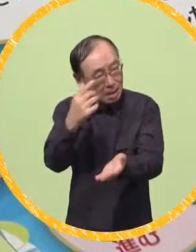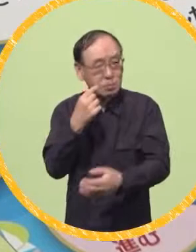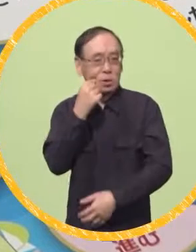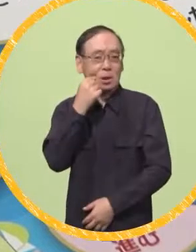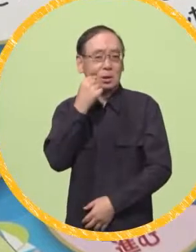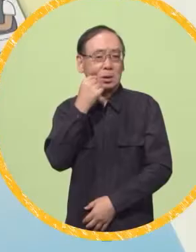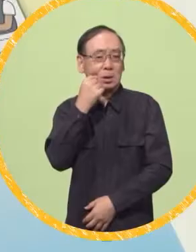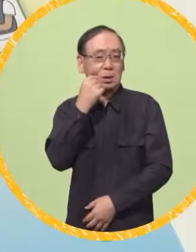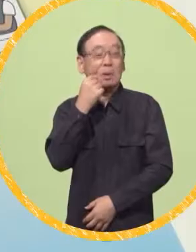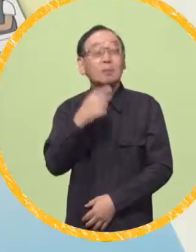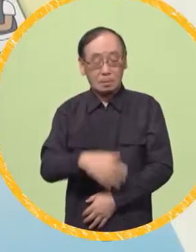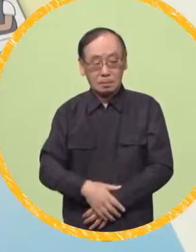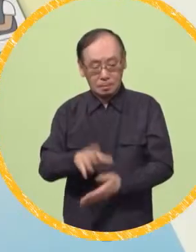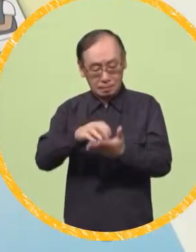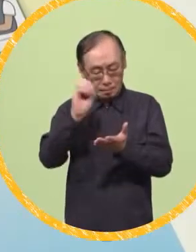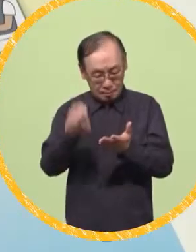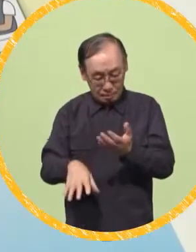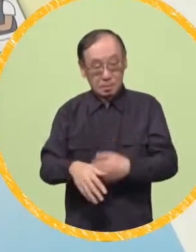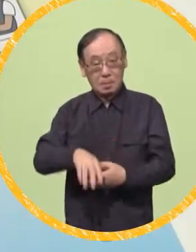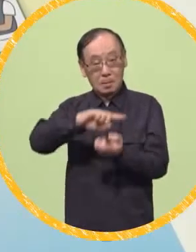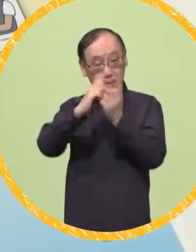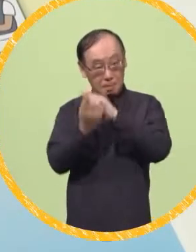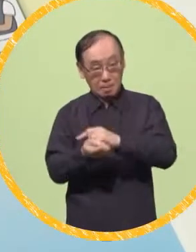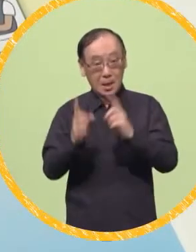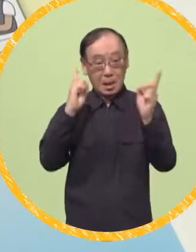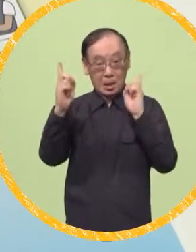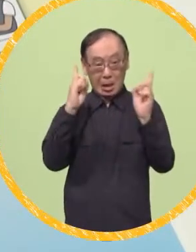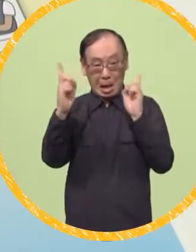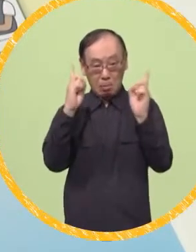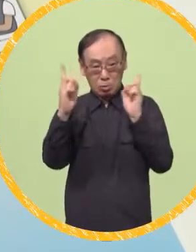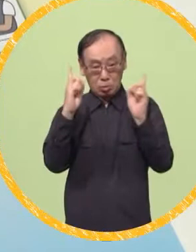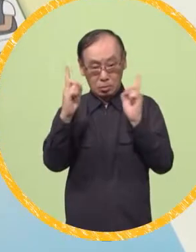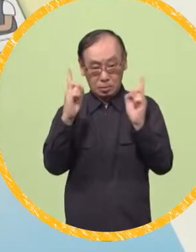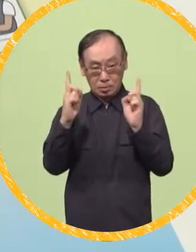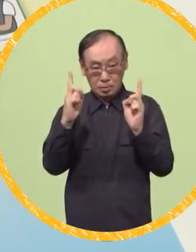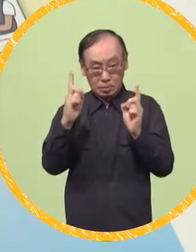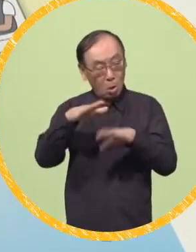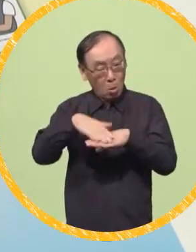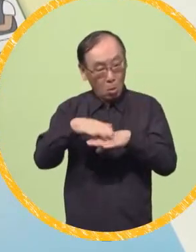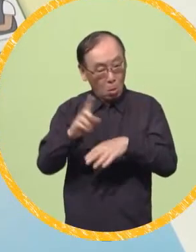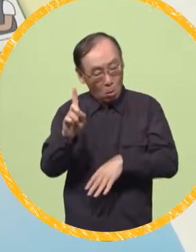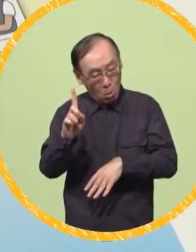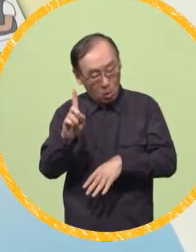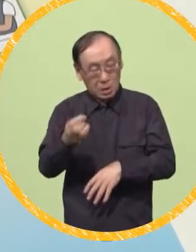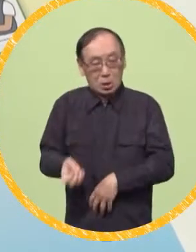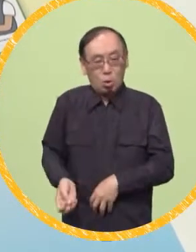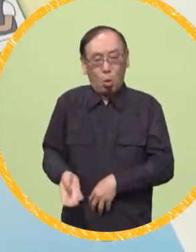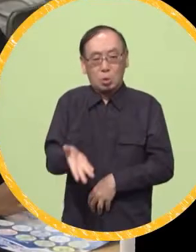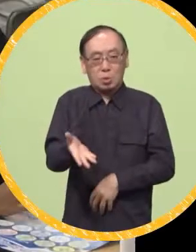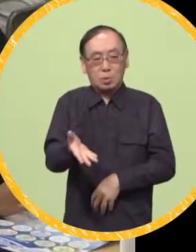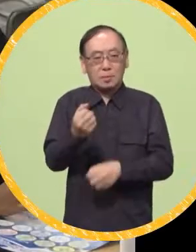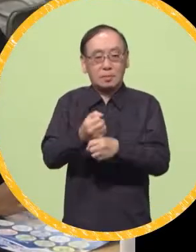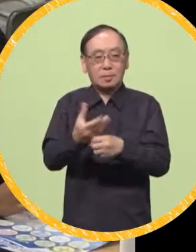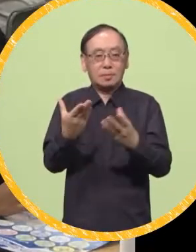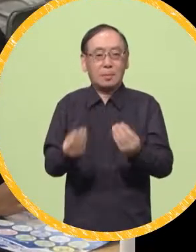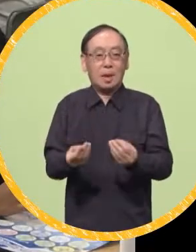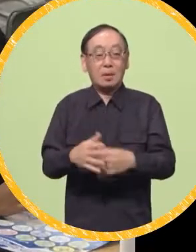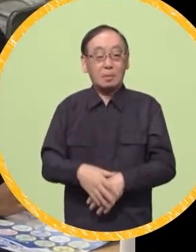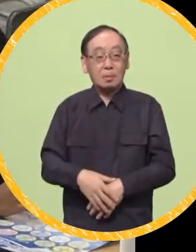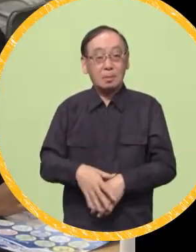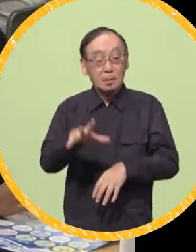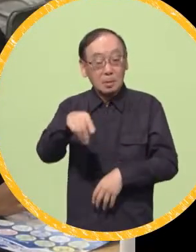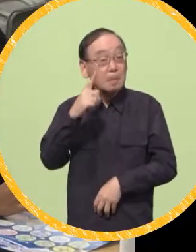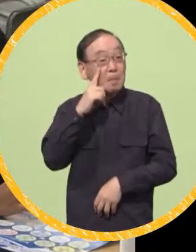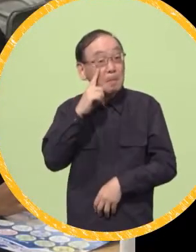なと私は判断しましてちょっとそのゲーム形式で子どもが楽しく遊べるようなものを作ろうと思いこれを企画していくいきました作品を